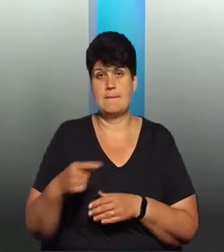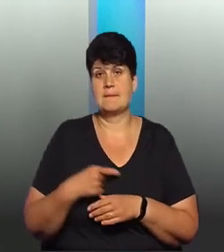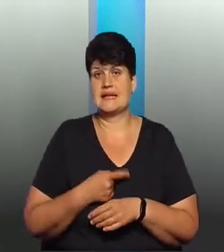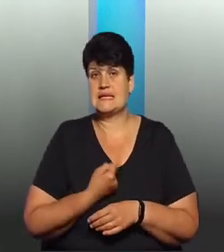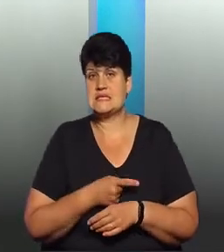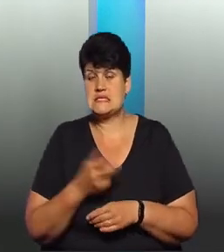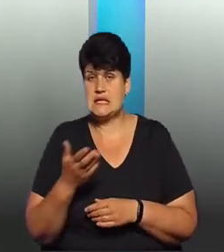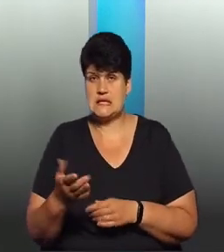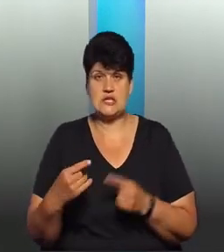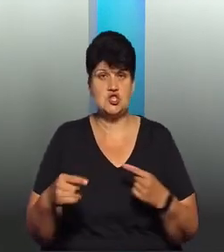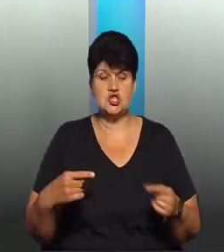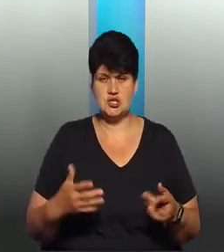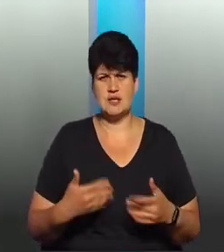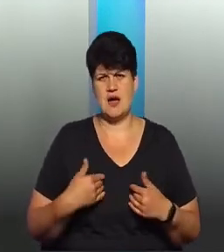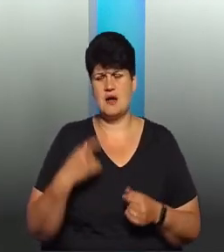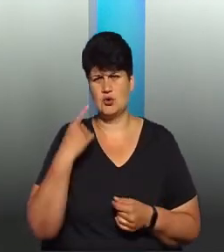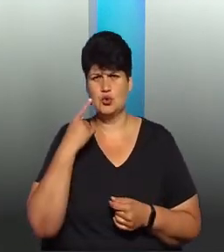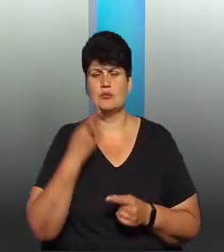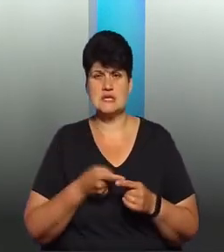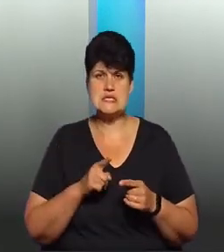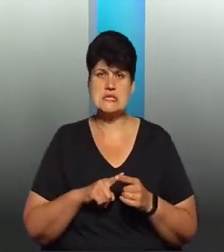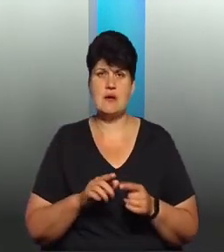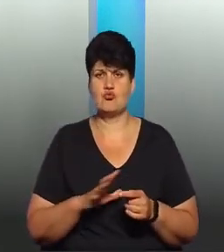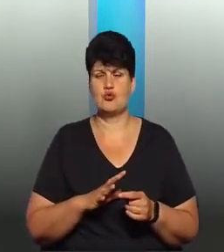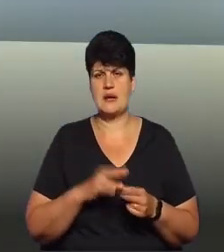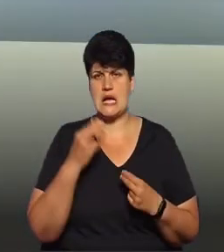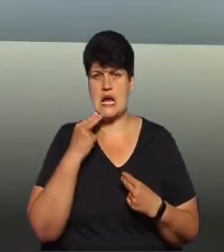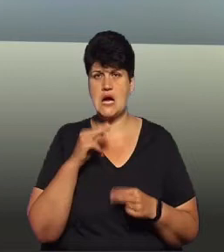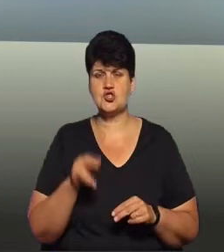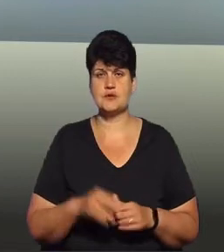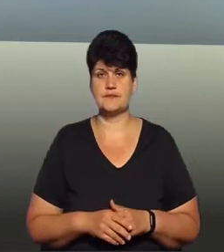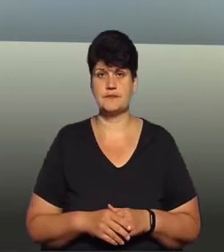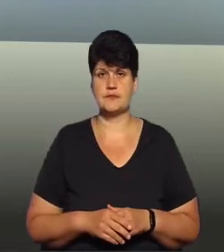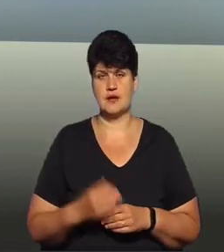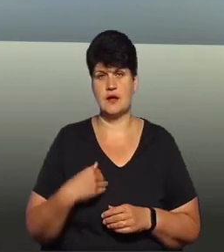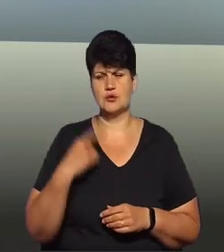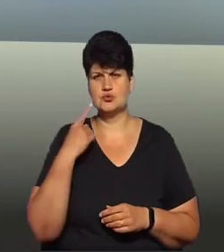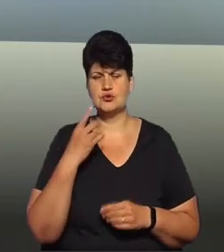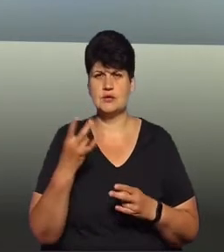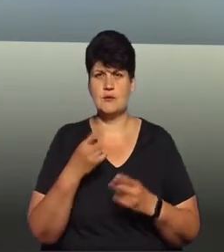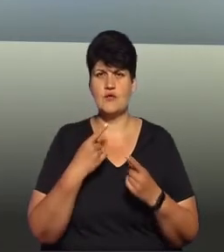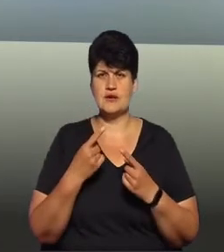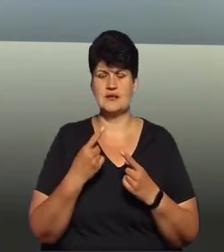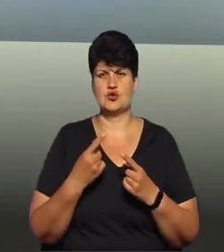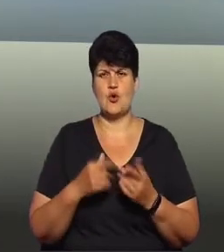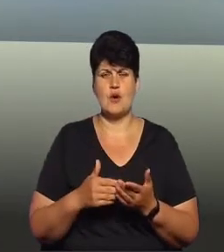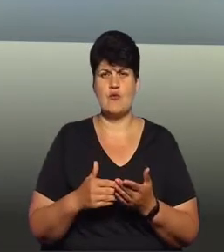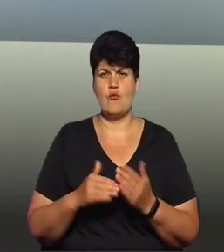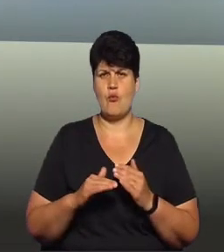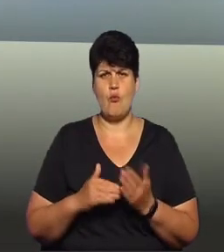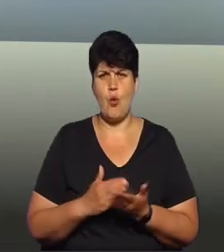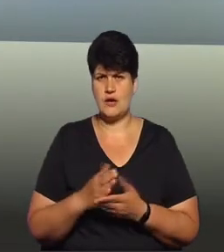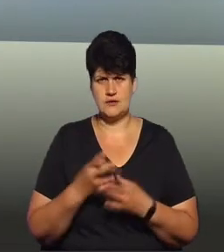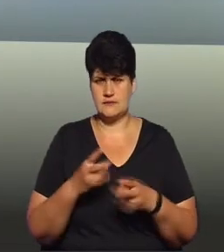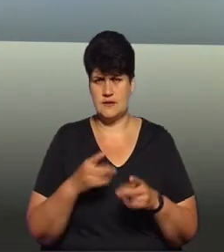я думаю, це би привело до кращих результатів. Я не певний, що це варто переводити там в площину політики, бо і при тій владі, і мабуть, і під час минулої